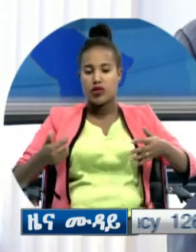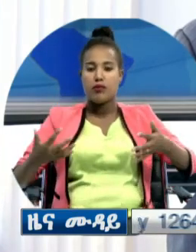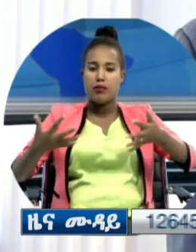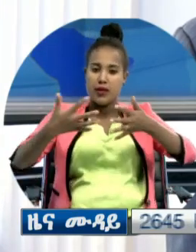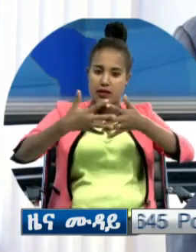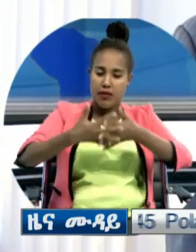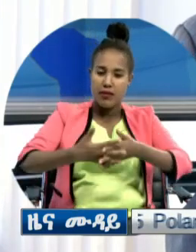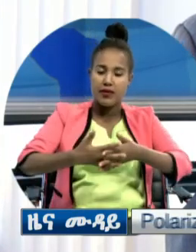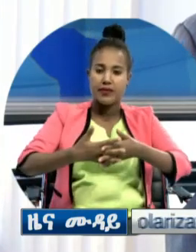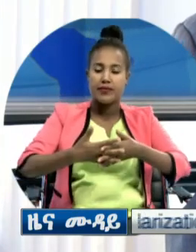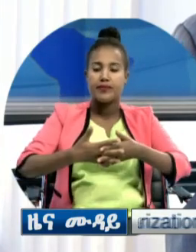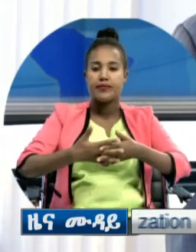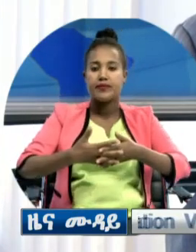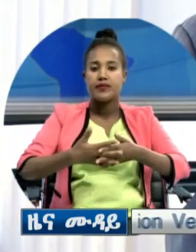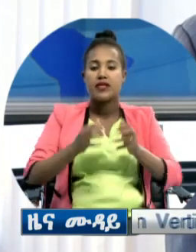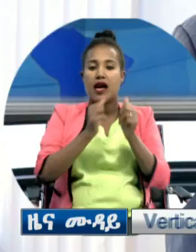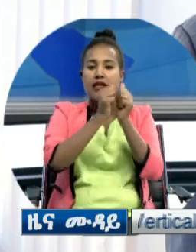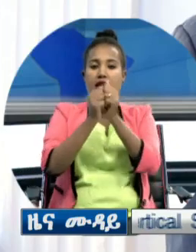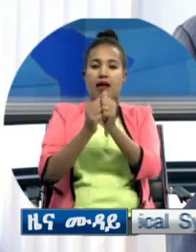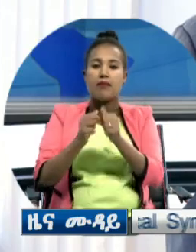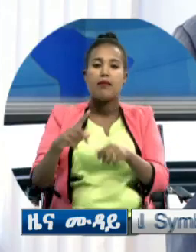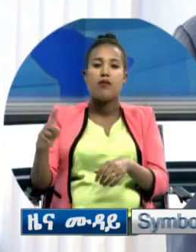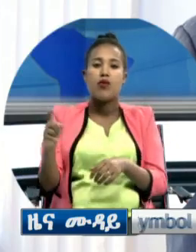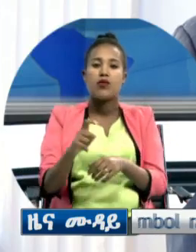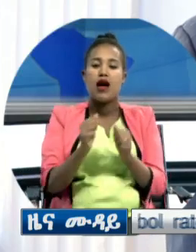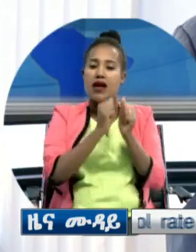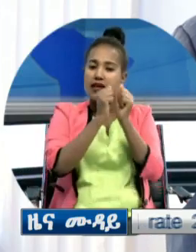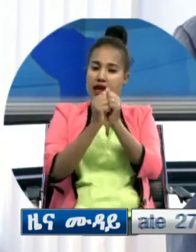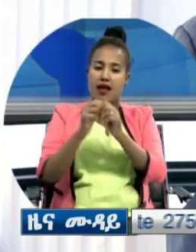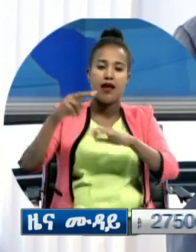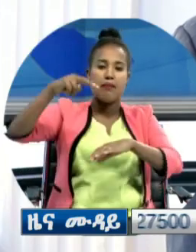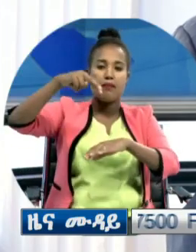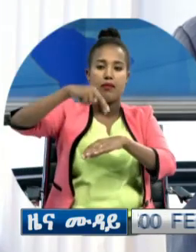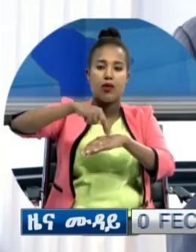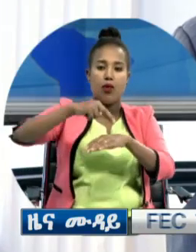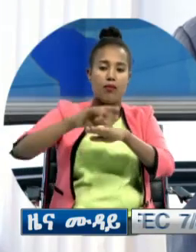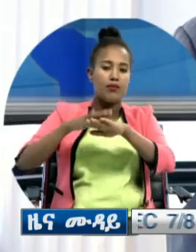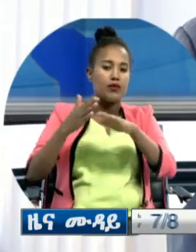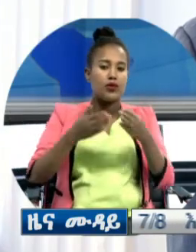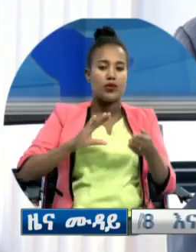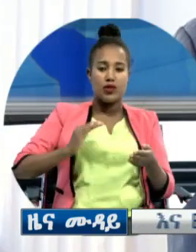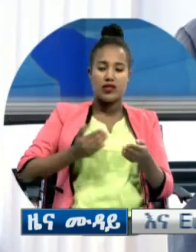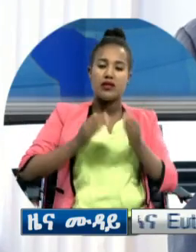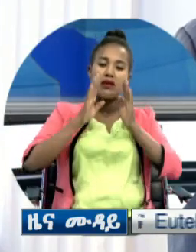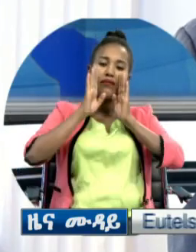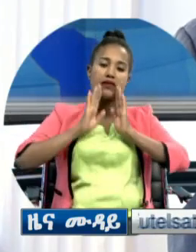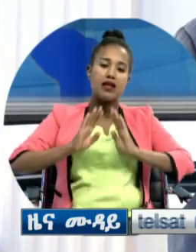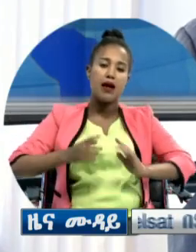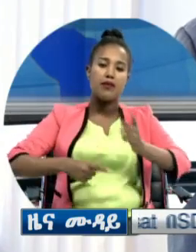በማስተባበር አንድ ላይ በመሆን አንድ ላይ በመቆም እንግዶቻችን በሰላም